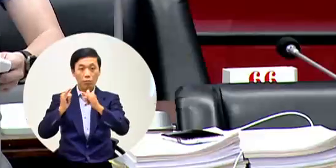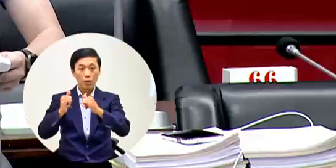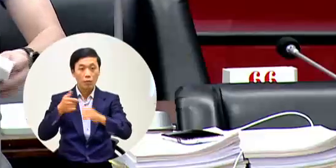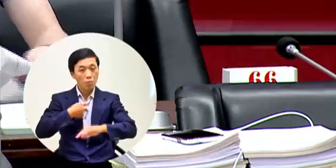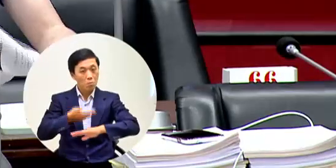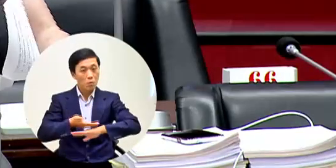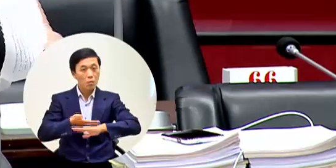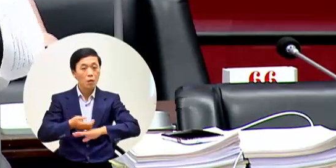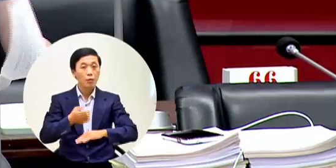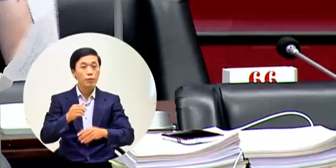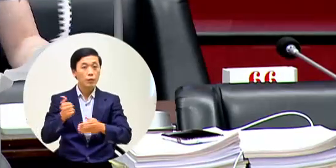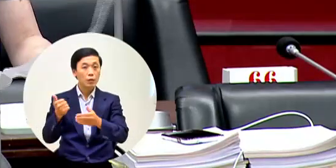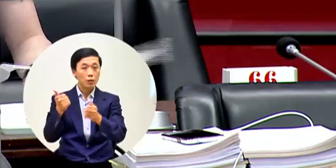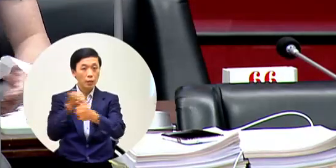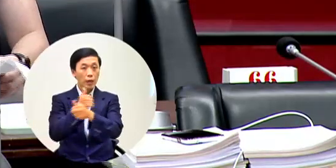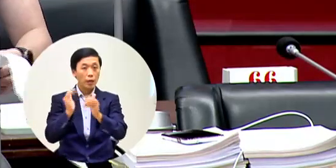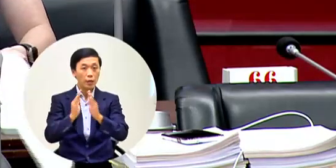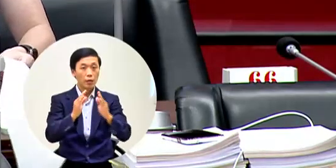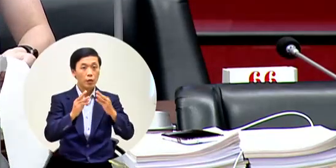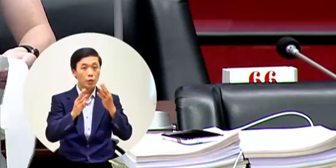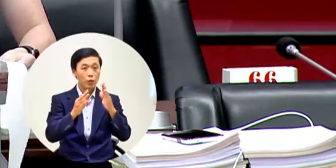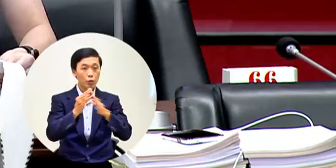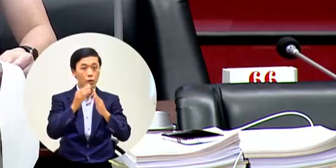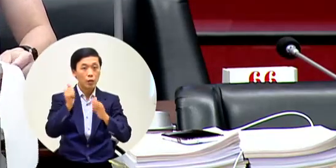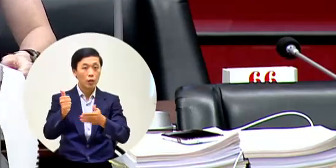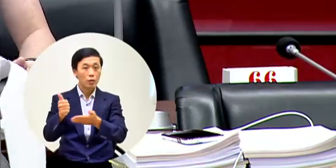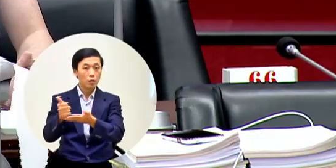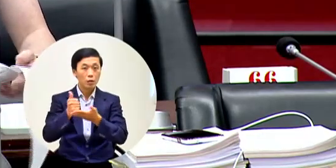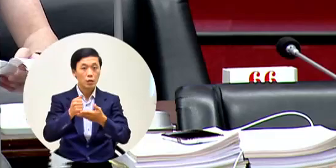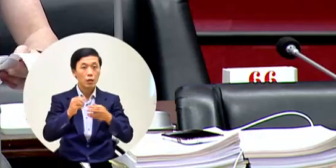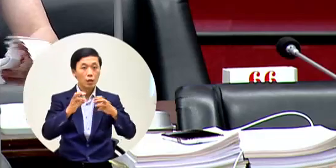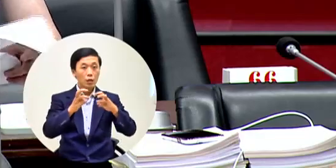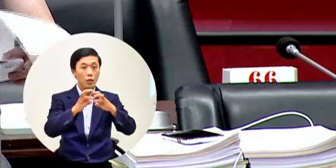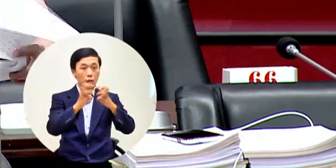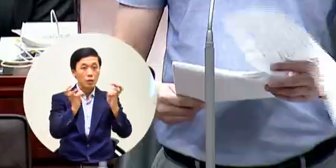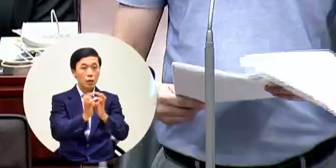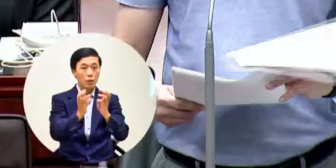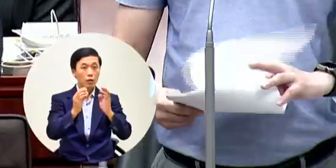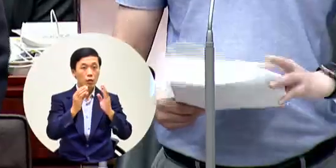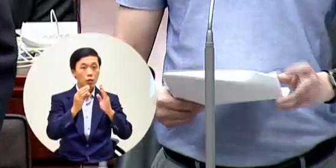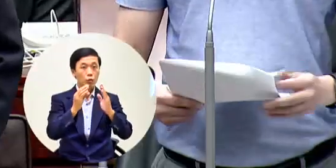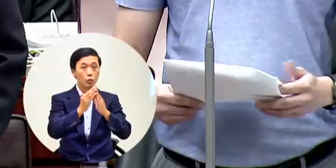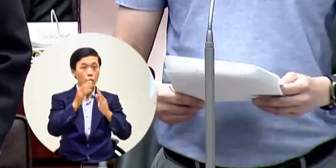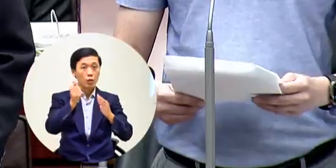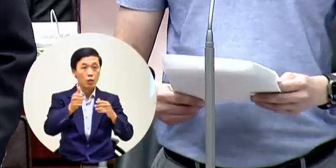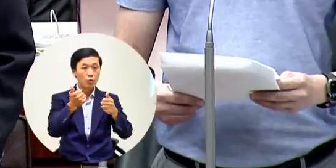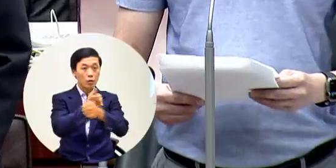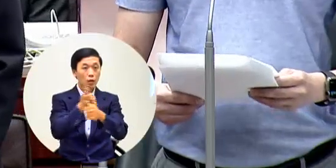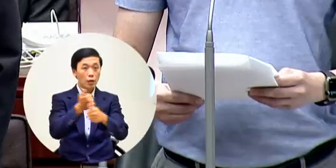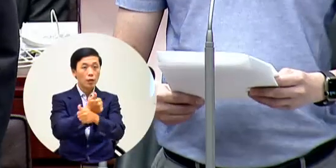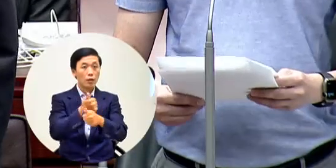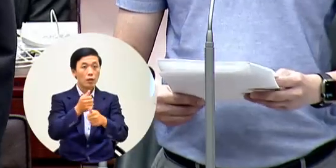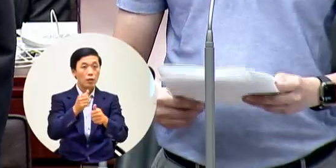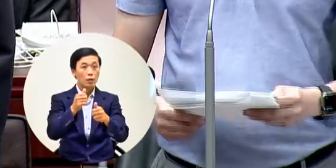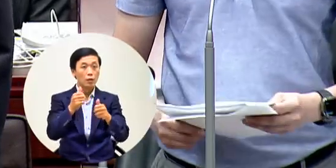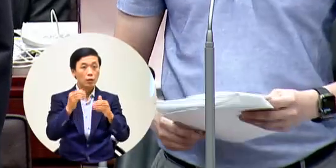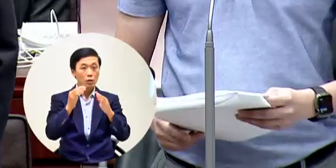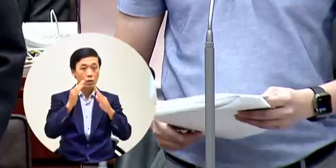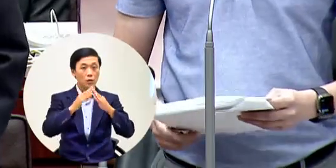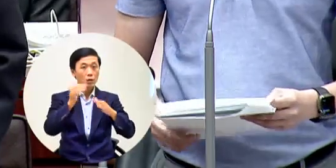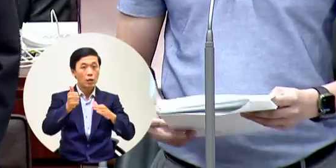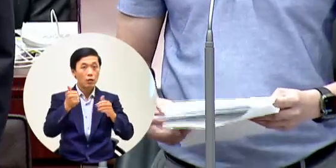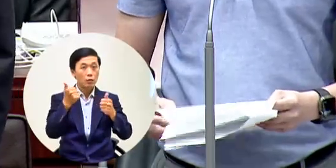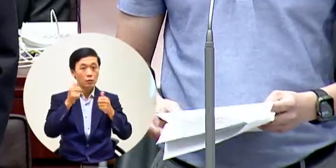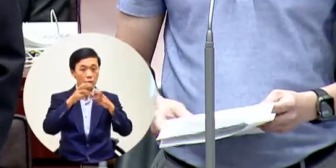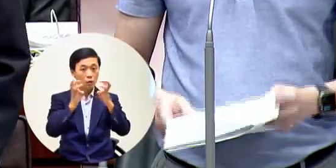一下。 蔡代理局长，请坐，请杨代理市长答复。 好，谢谢主席，谢谢我们俊杰议员对我们防汛